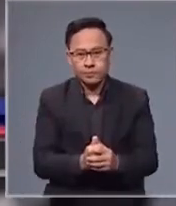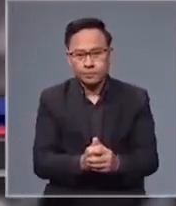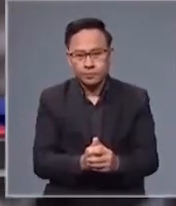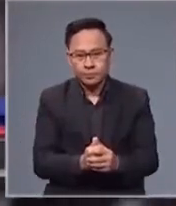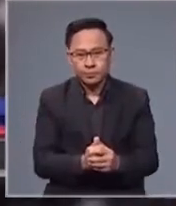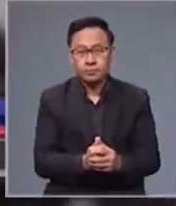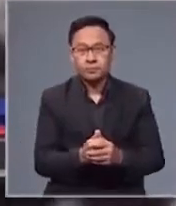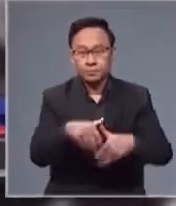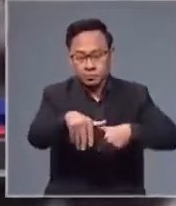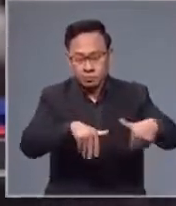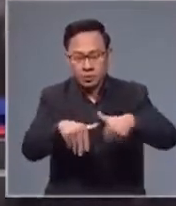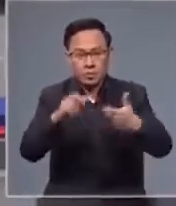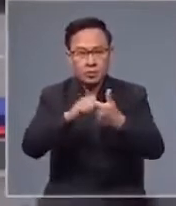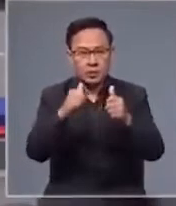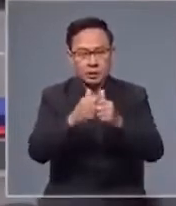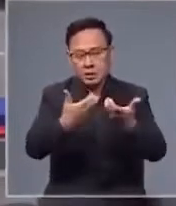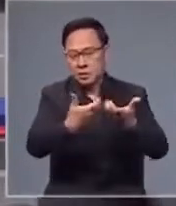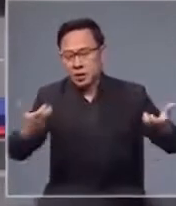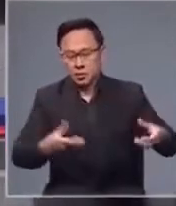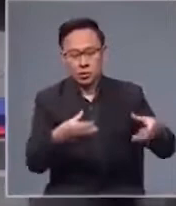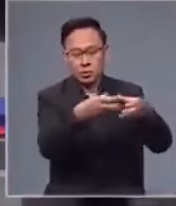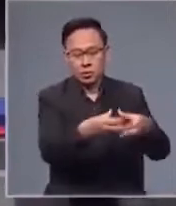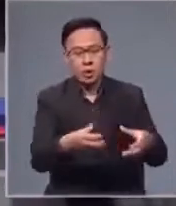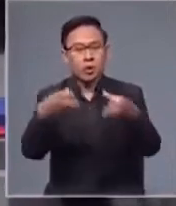ประชาชนมีการแบ่งฝักแบ่งฝ่าย